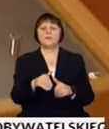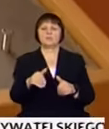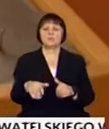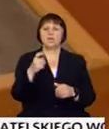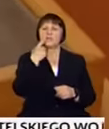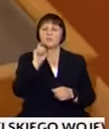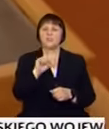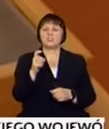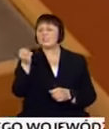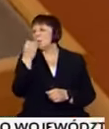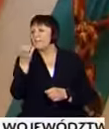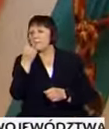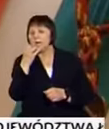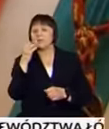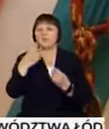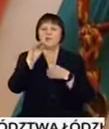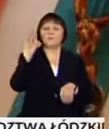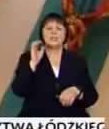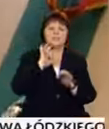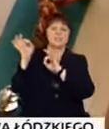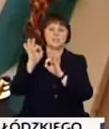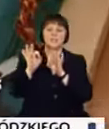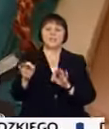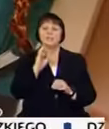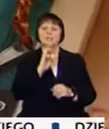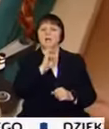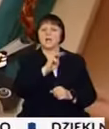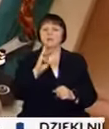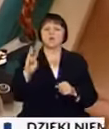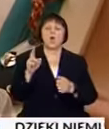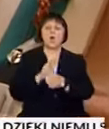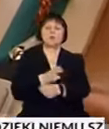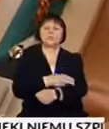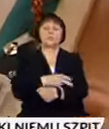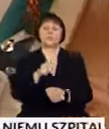przełomie kwietnia i maja. Więcej informacji można znaleźć na stronie Urzędu Marszałkowskiego.